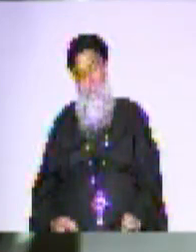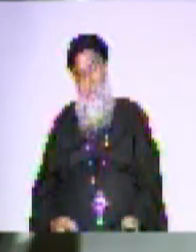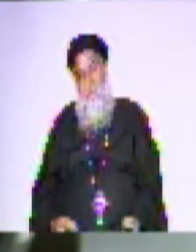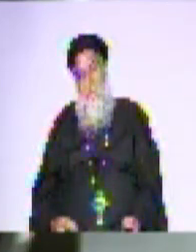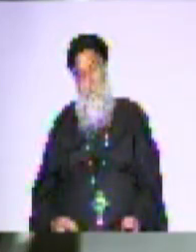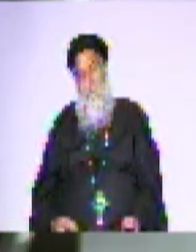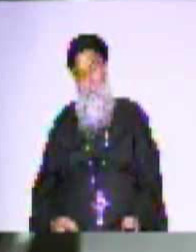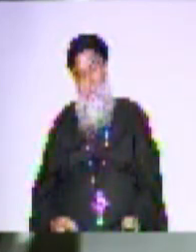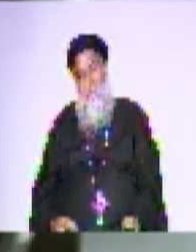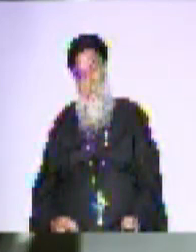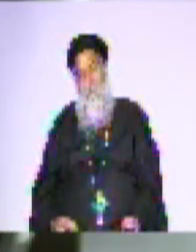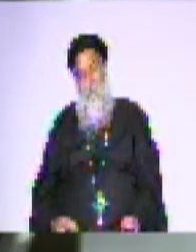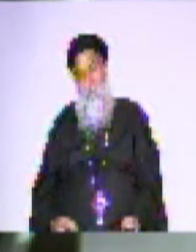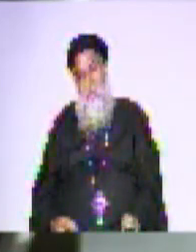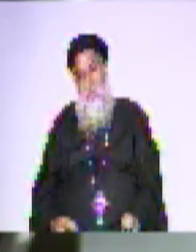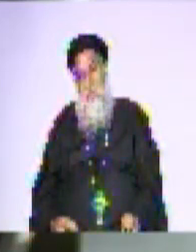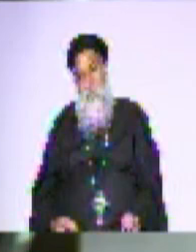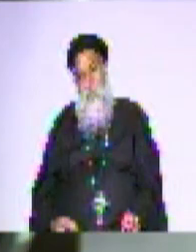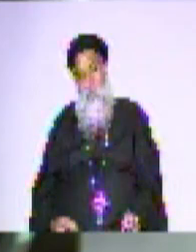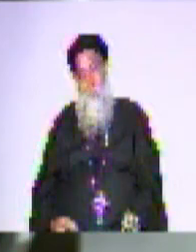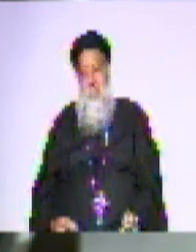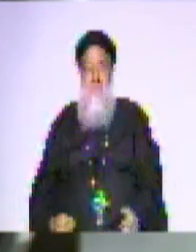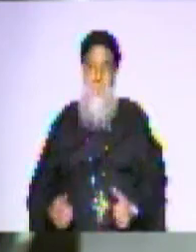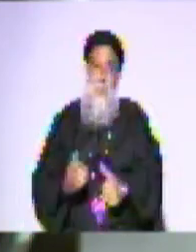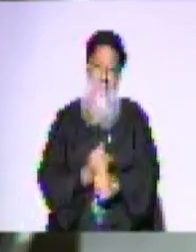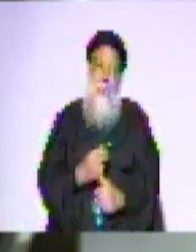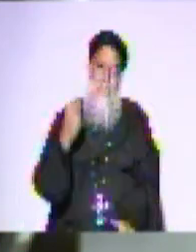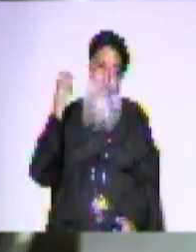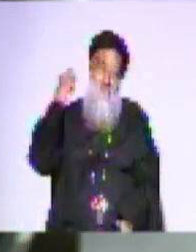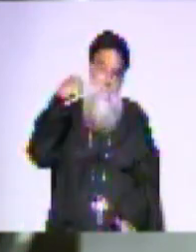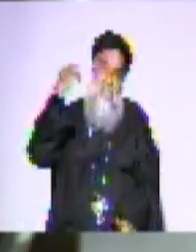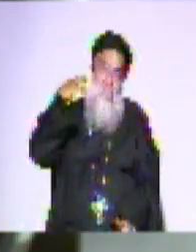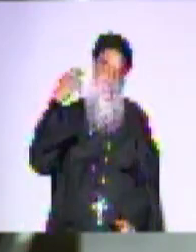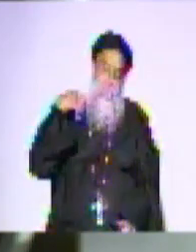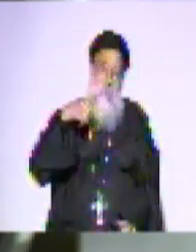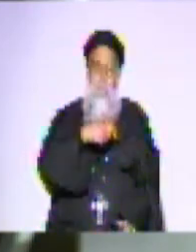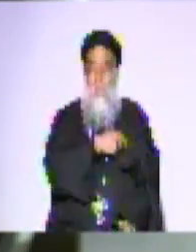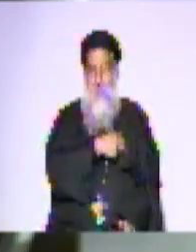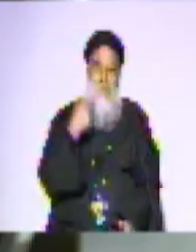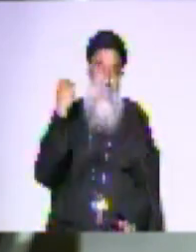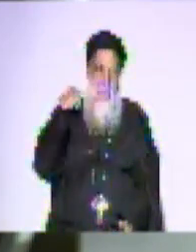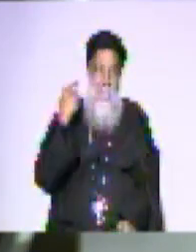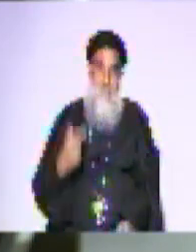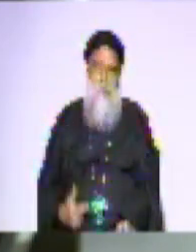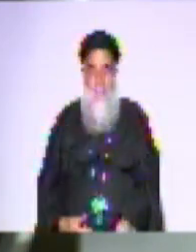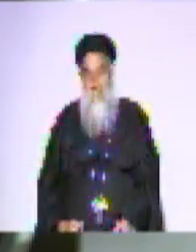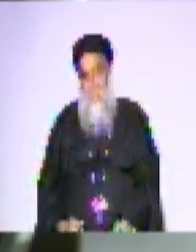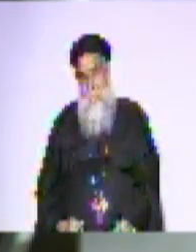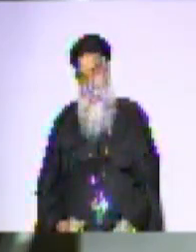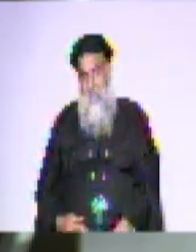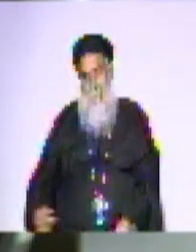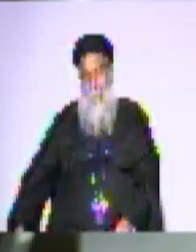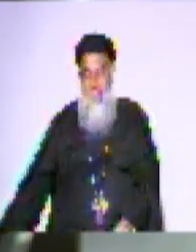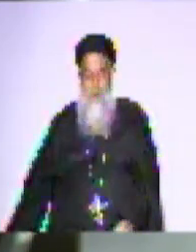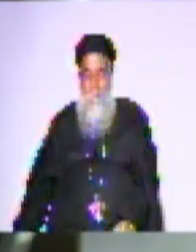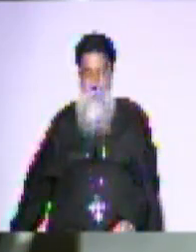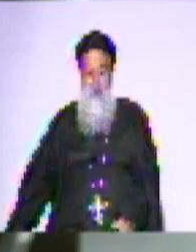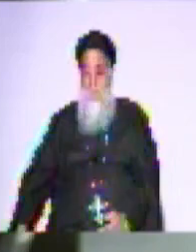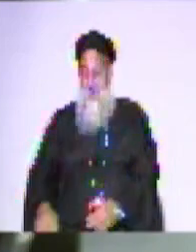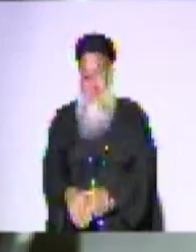ومراتي مرتبطه بالغده، ومراتي الغده والقلب. ربنا يشفيكوا ويكون